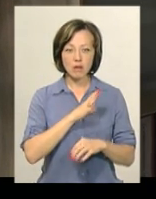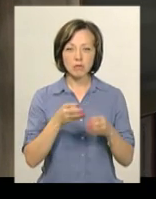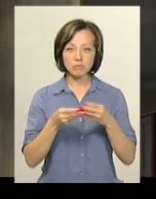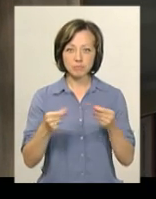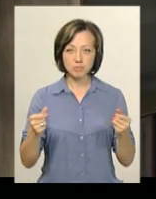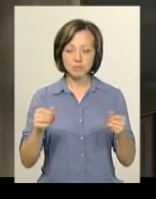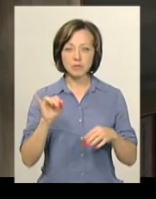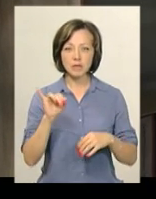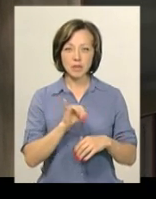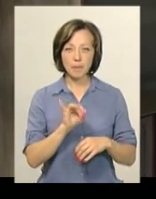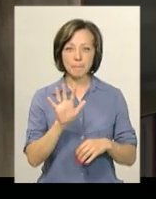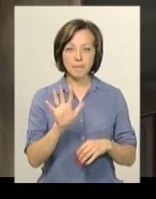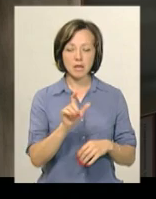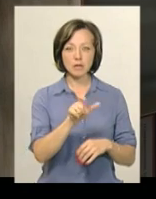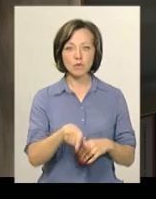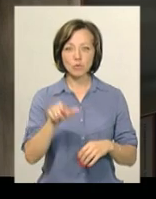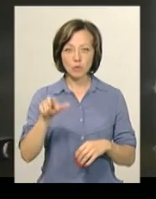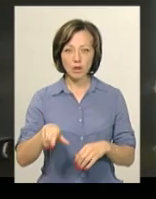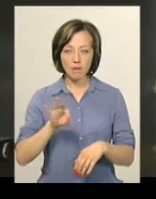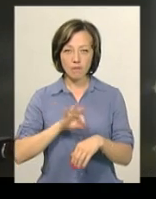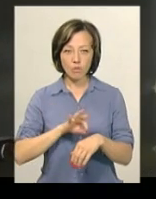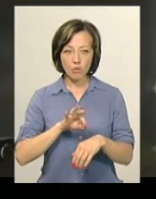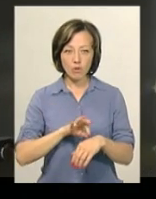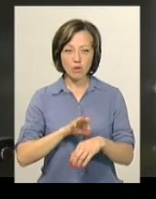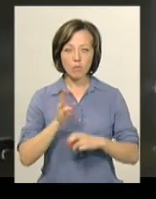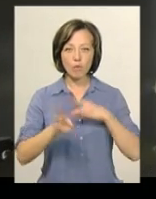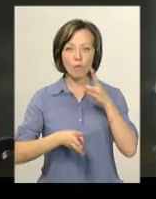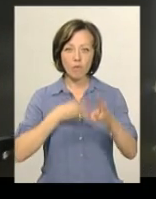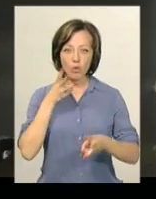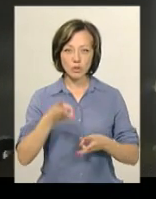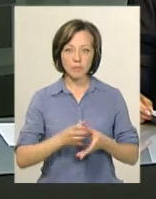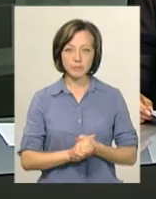діарея і у 5 хворих відмічалась блювота.